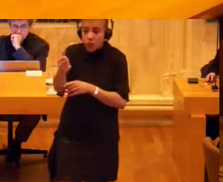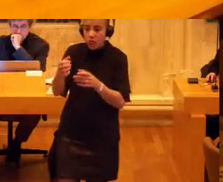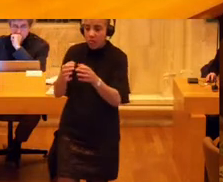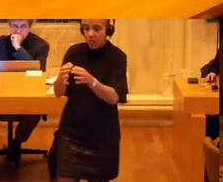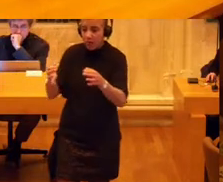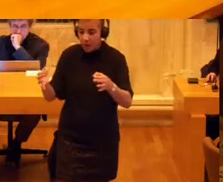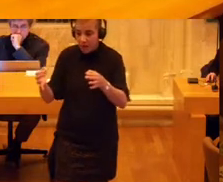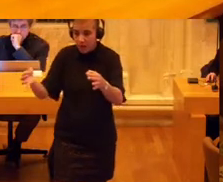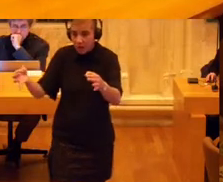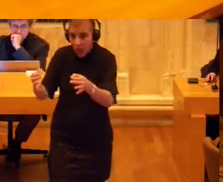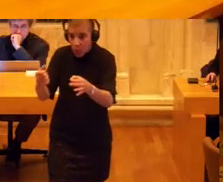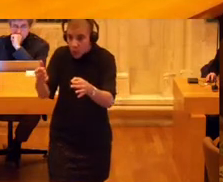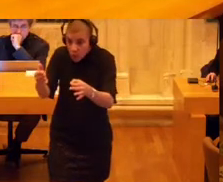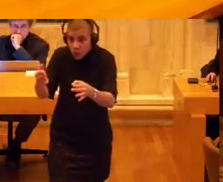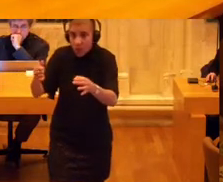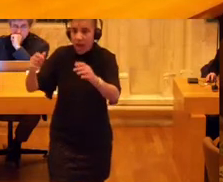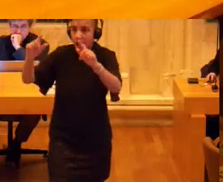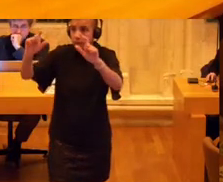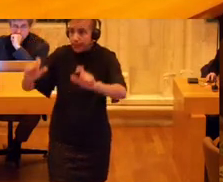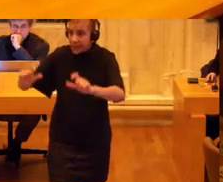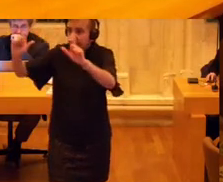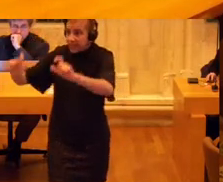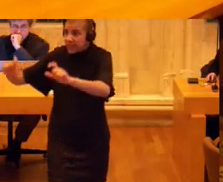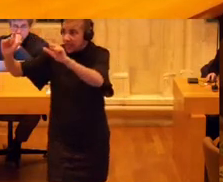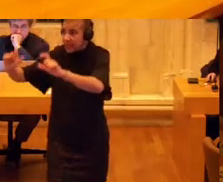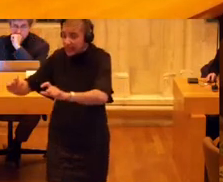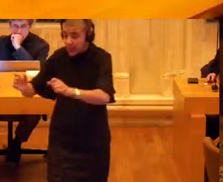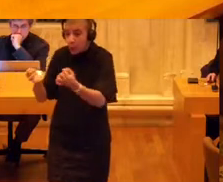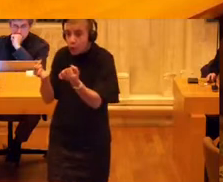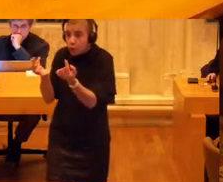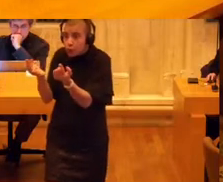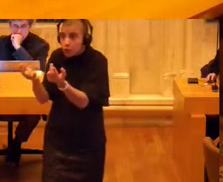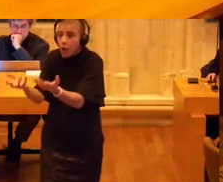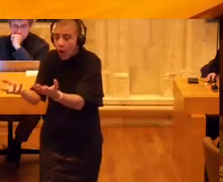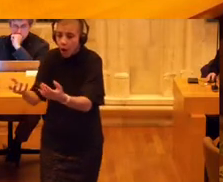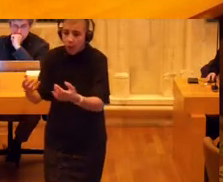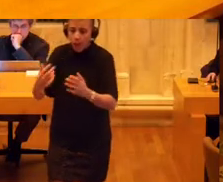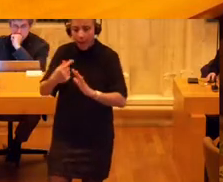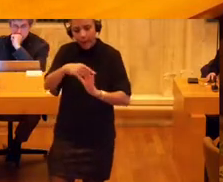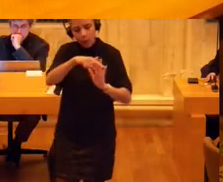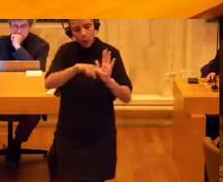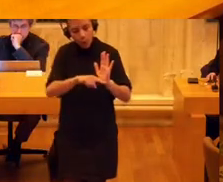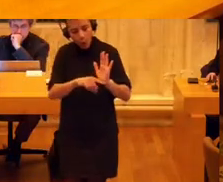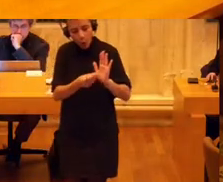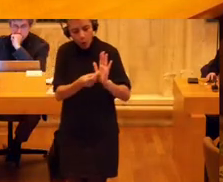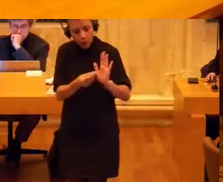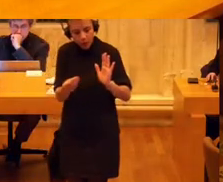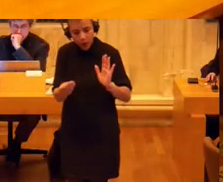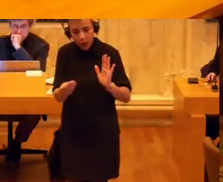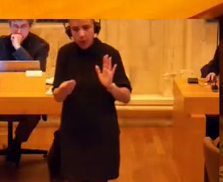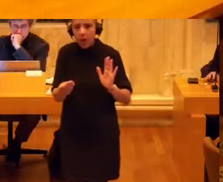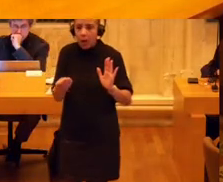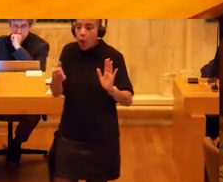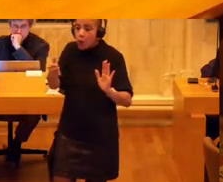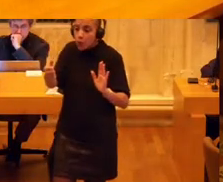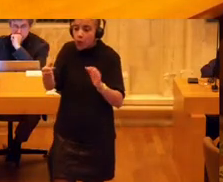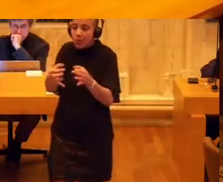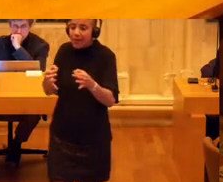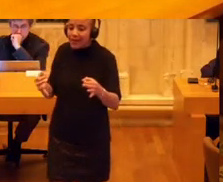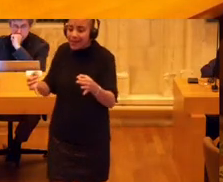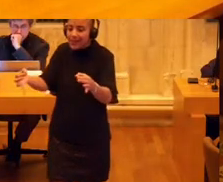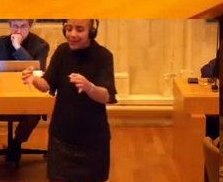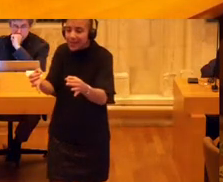posé des densités qui vont permettre de dédensifier le nombre d'enseignes qu'on peut avoir. Donc voilà quelle a été la